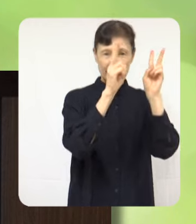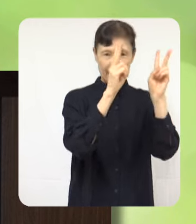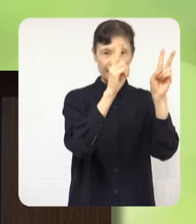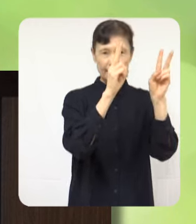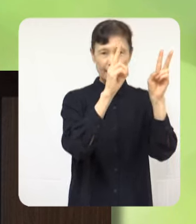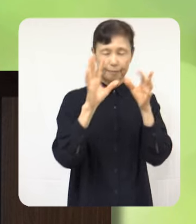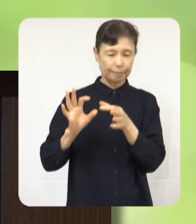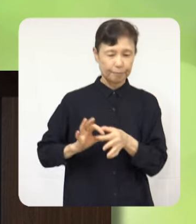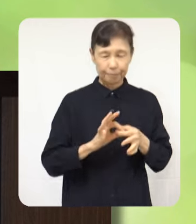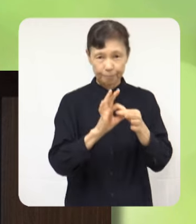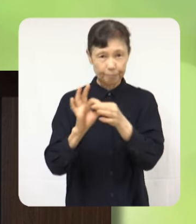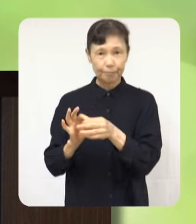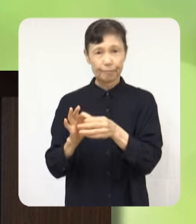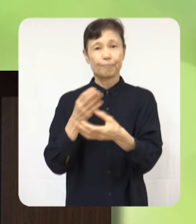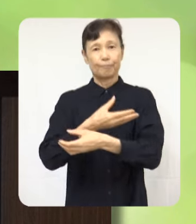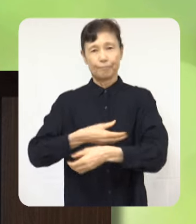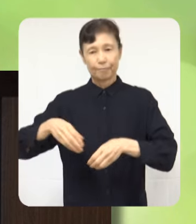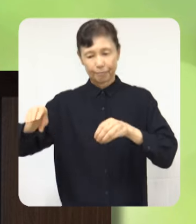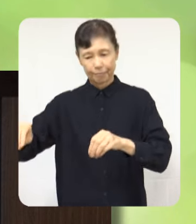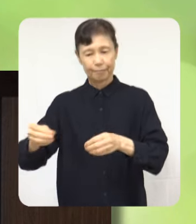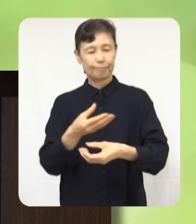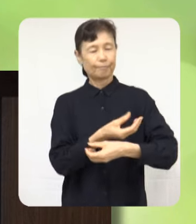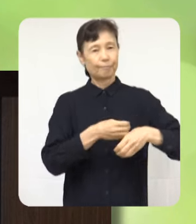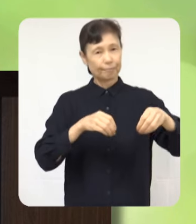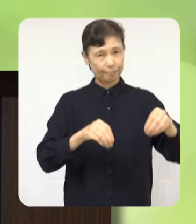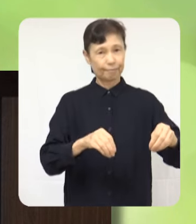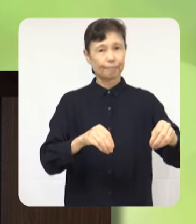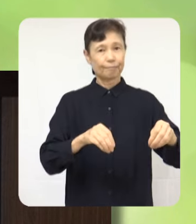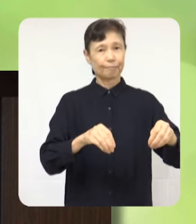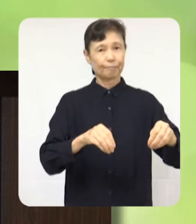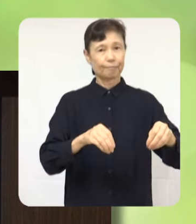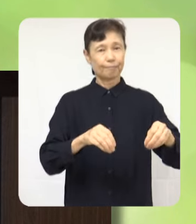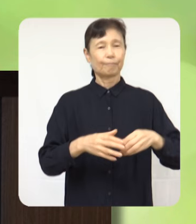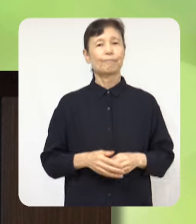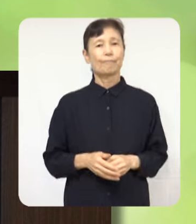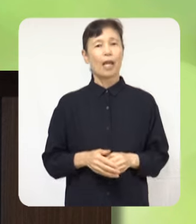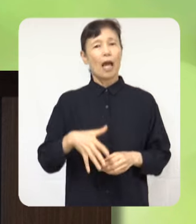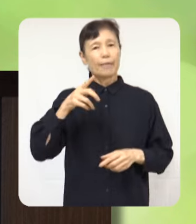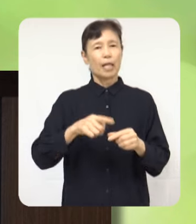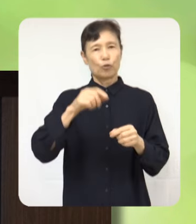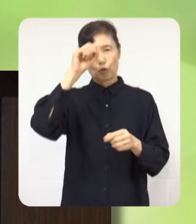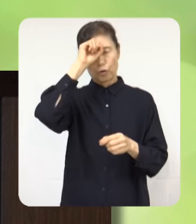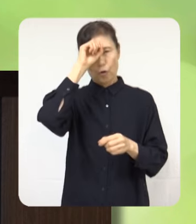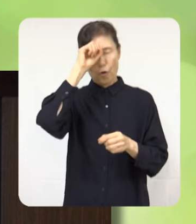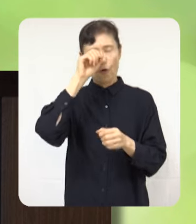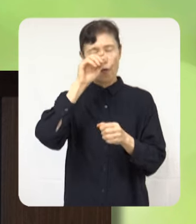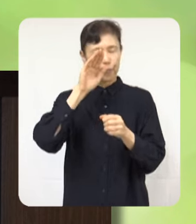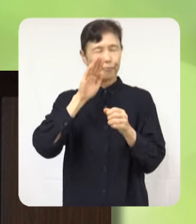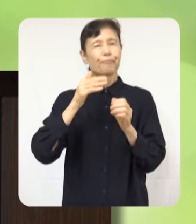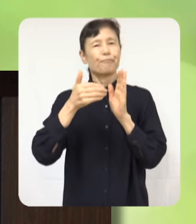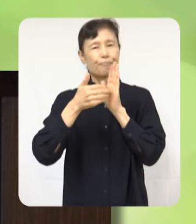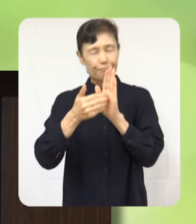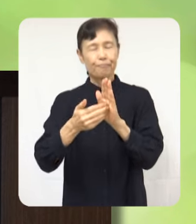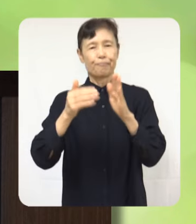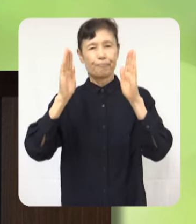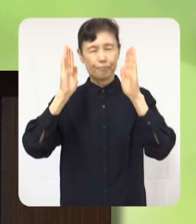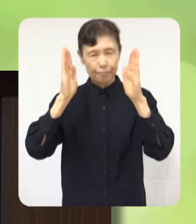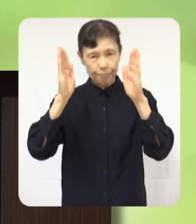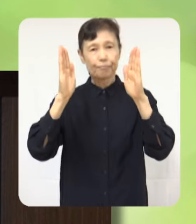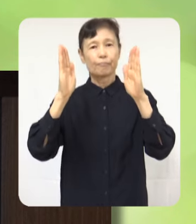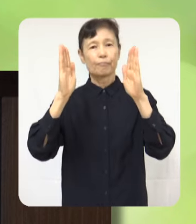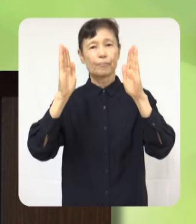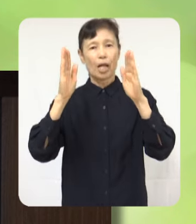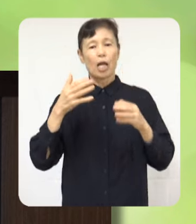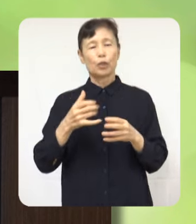と熱中症対策に関する連携協定を締結積極的に熱中症対策に取り組み